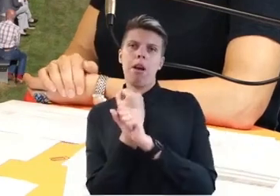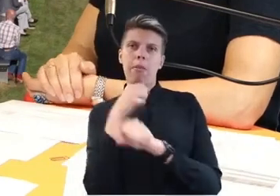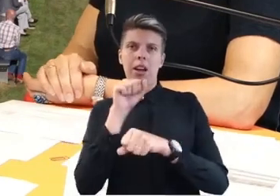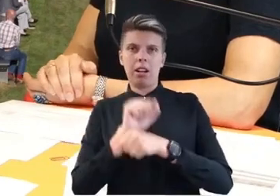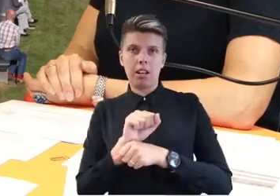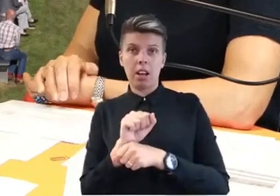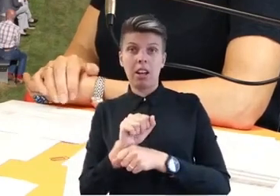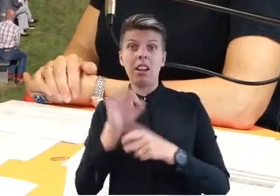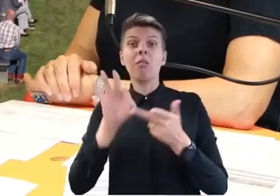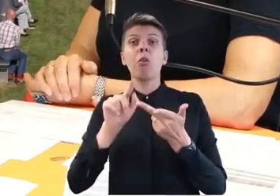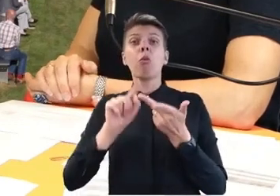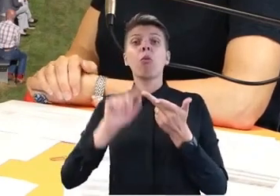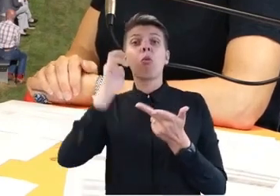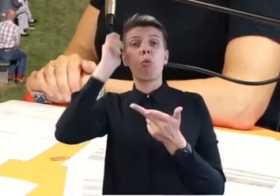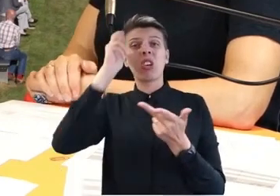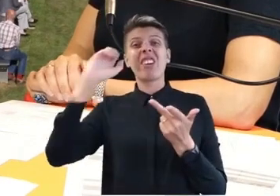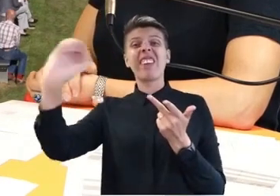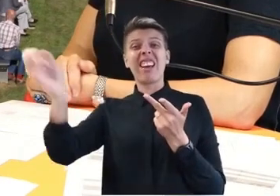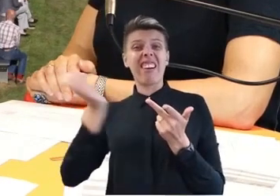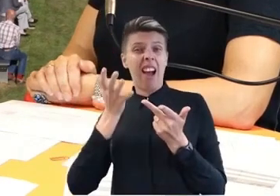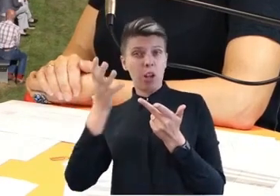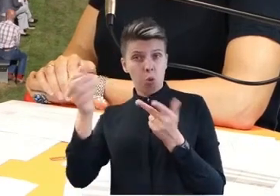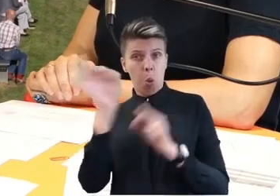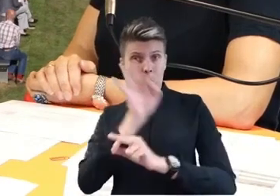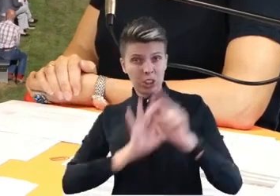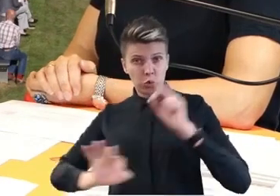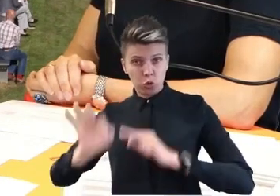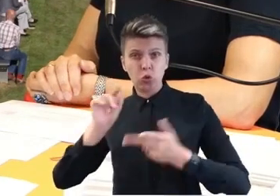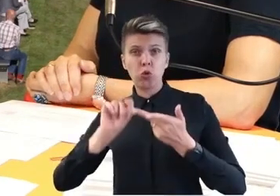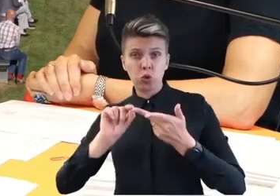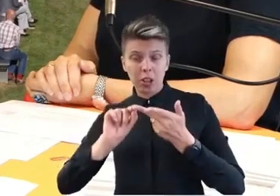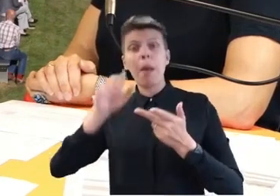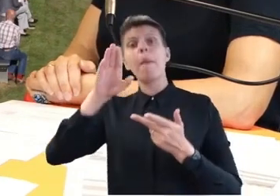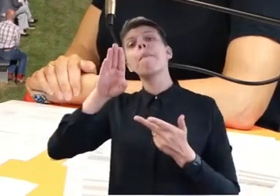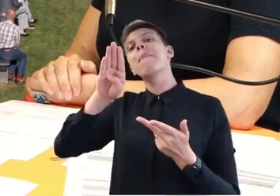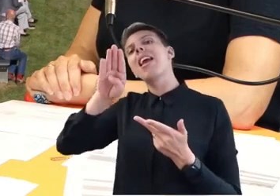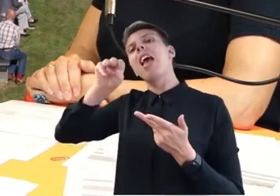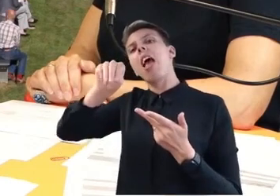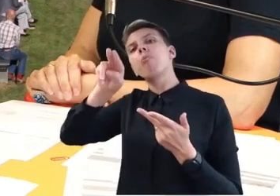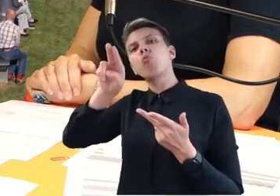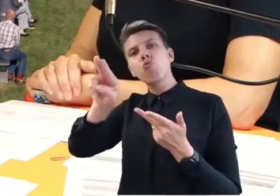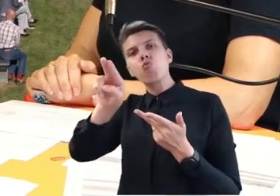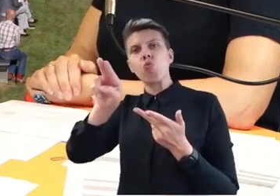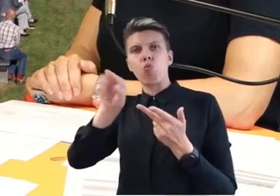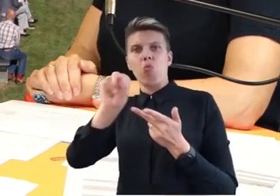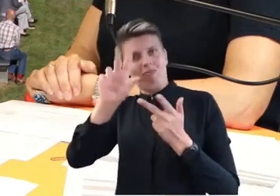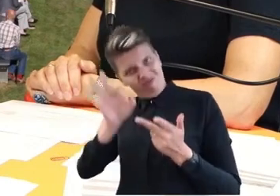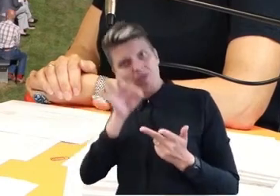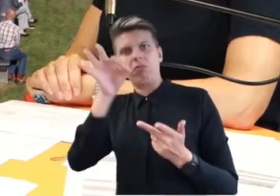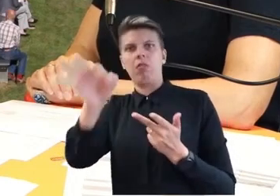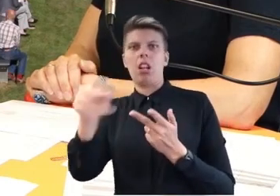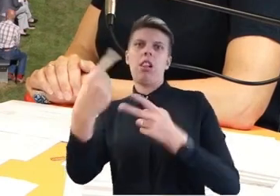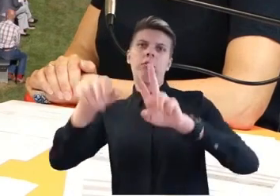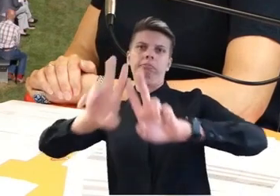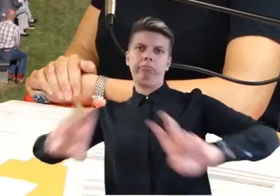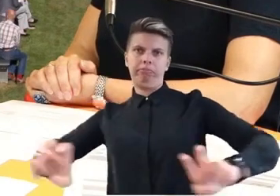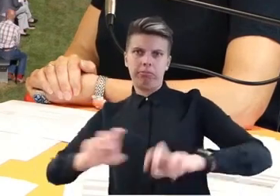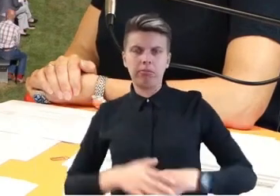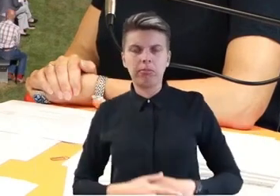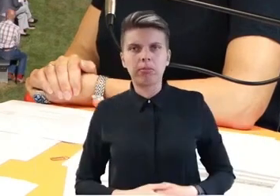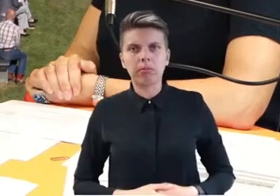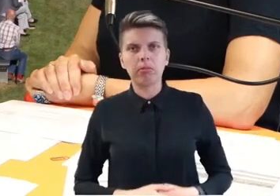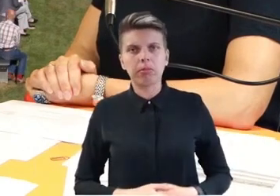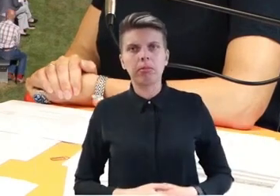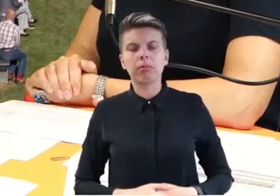radiologischen angelegenheit die kollegen vom bmi so haben wir informationen